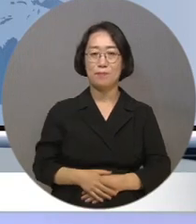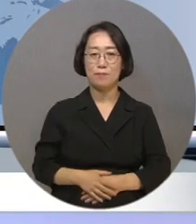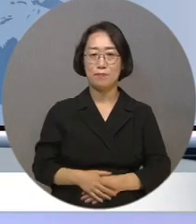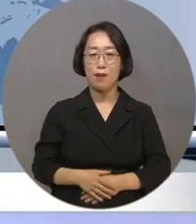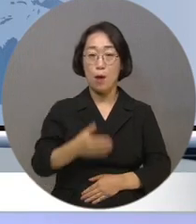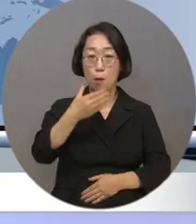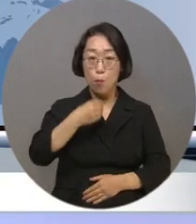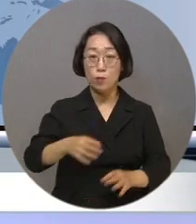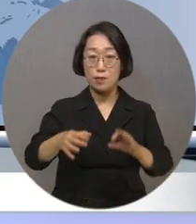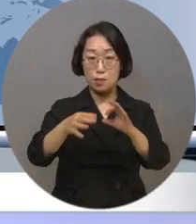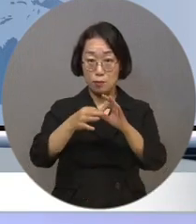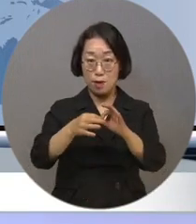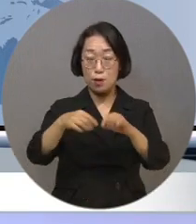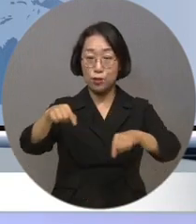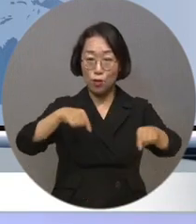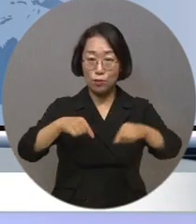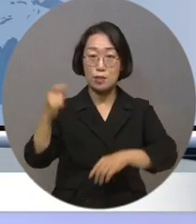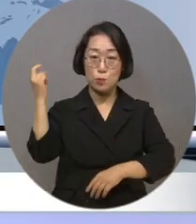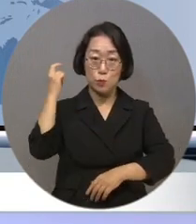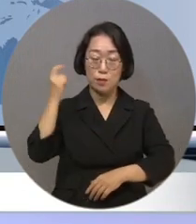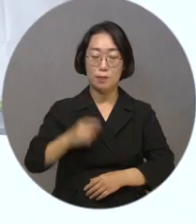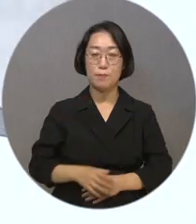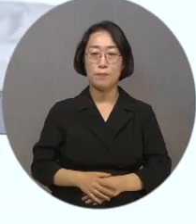이어서 복지계 정책 소식입니다.